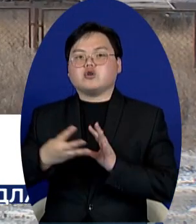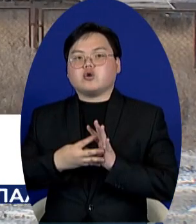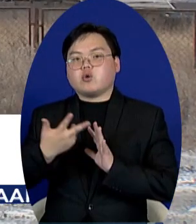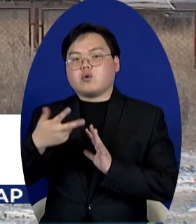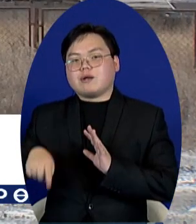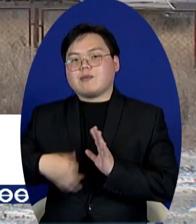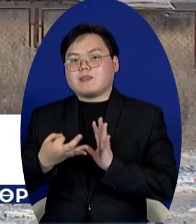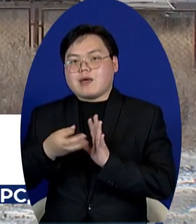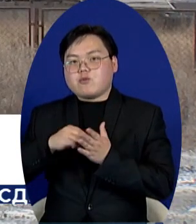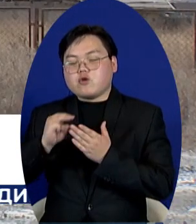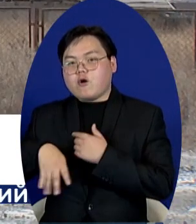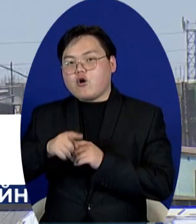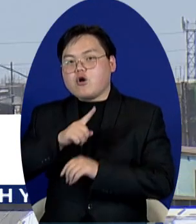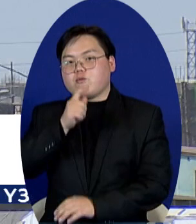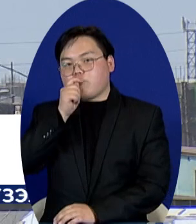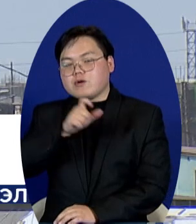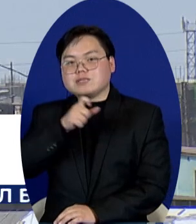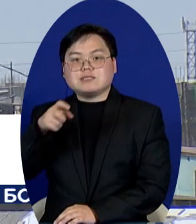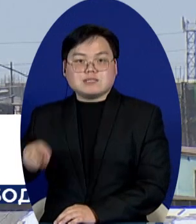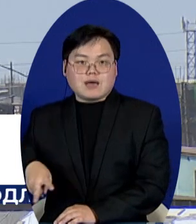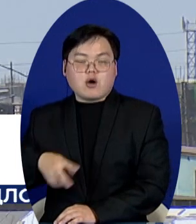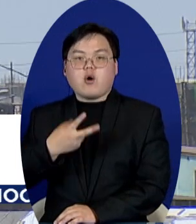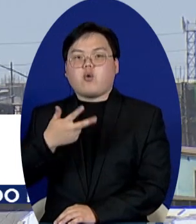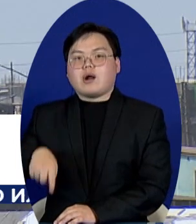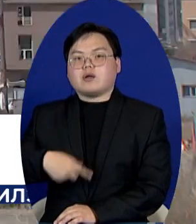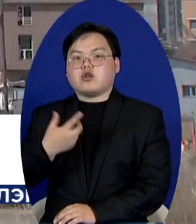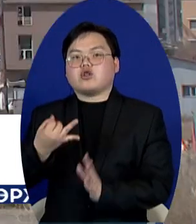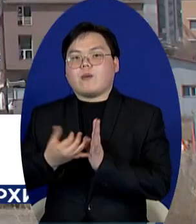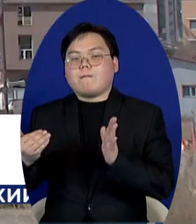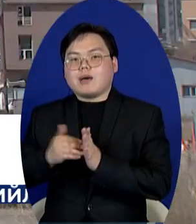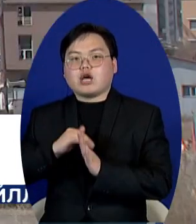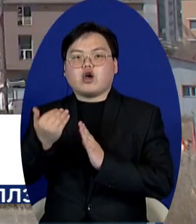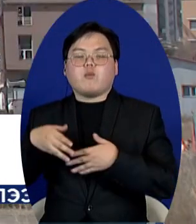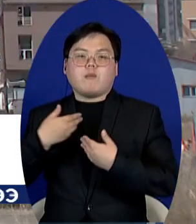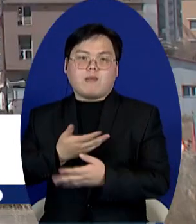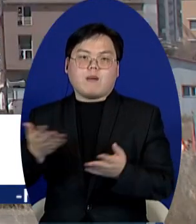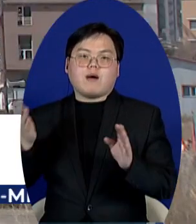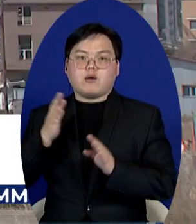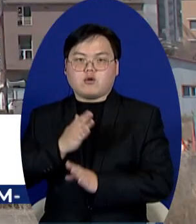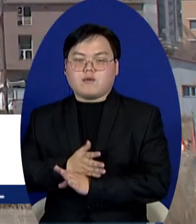293.8 тэрбум төгрөгийн хөнгөлөлттэй хүүгийн зээлийг 3.7 мянган өрхөд олгоод байгааг Төв банкнаас мэдээллээ.